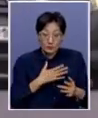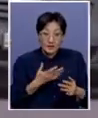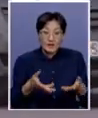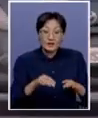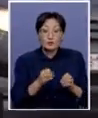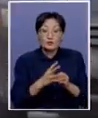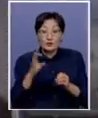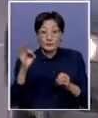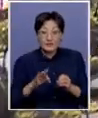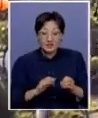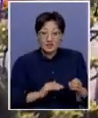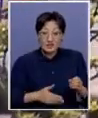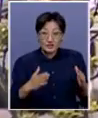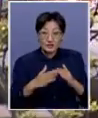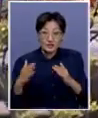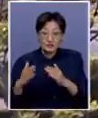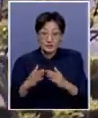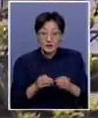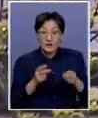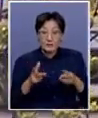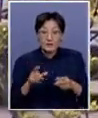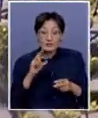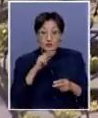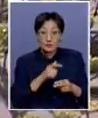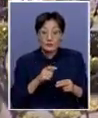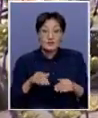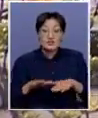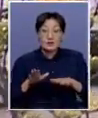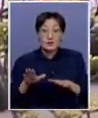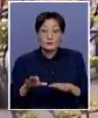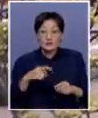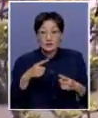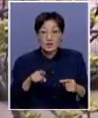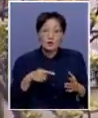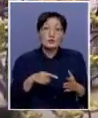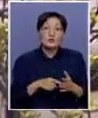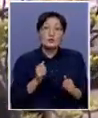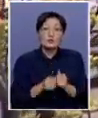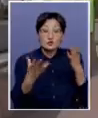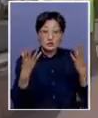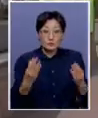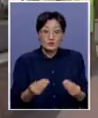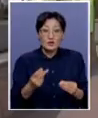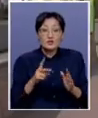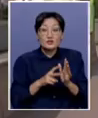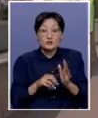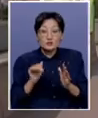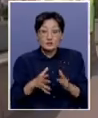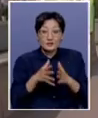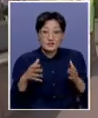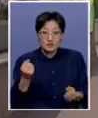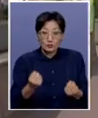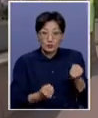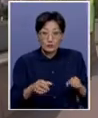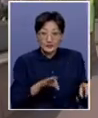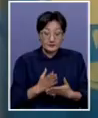14%-ы жекелеген секторларға келіп отыр. Қала әкімі орынбасарының айтуы бойынша мегаполисте күнделікті 700 мыңдай көлік қозғалады екен.